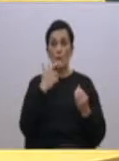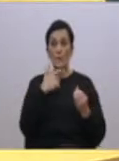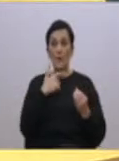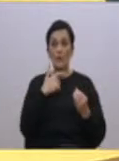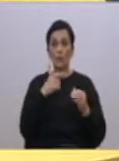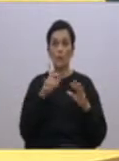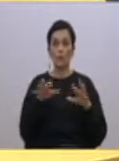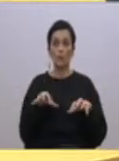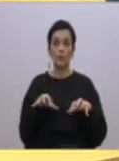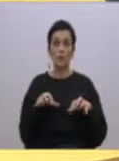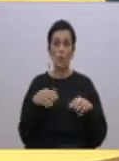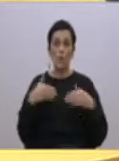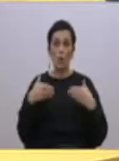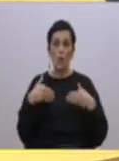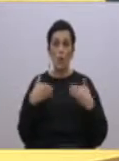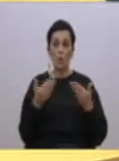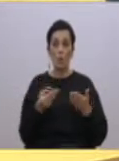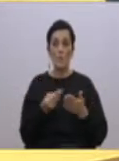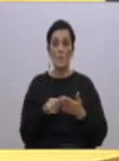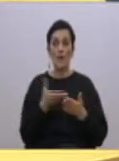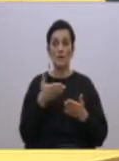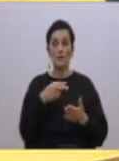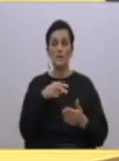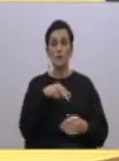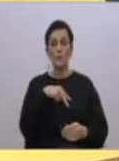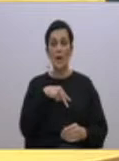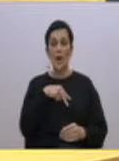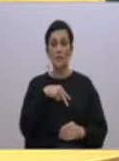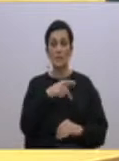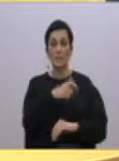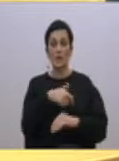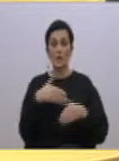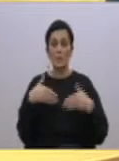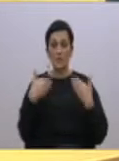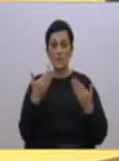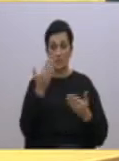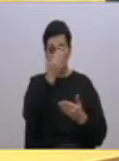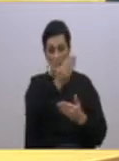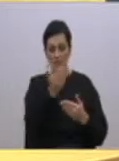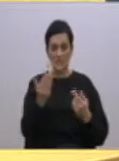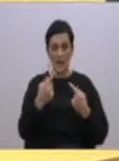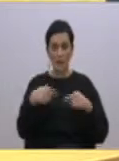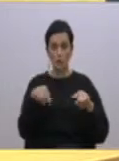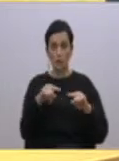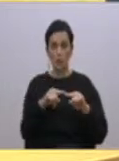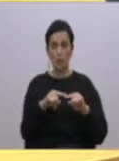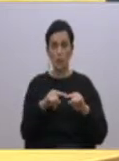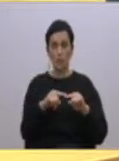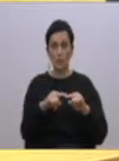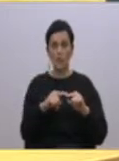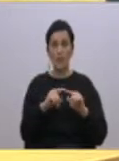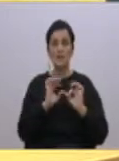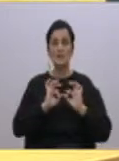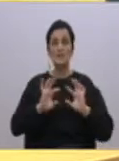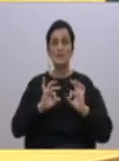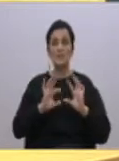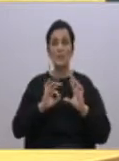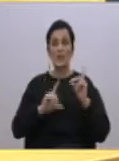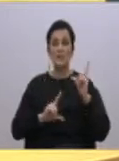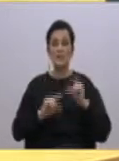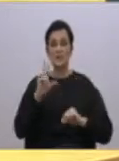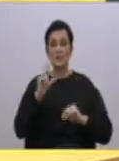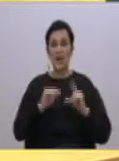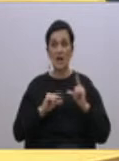speakerul, mogi salmebit, patricemul parlamentist, eu rebu, mi-e salmebit, s-a jucat წარმოგიდგენთ საქსტატის